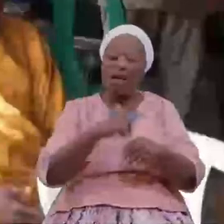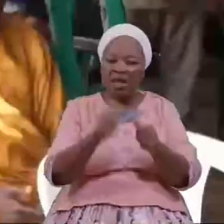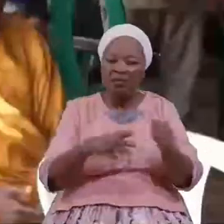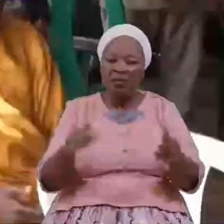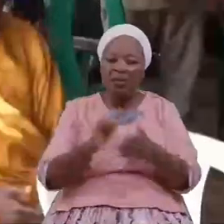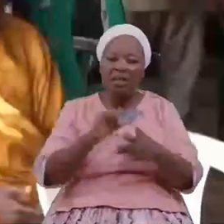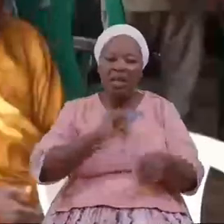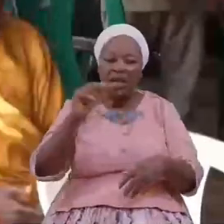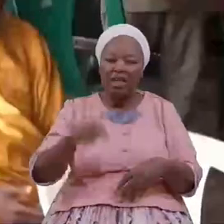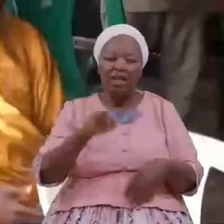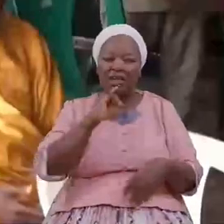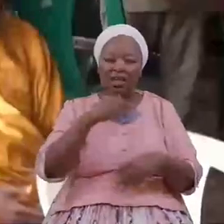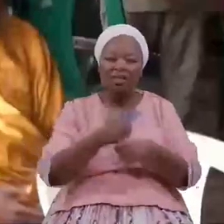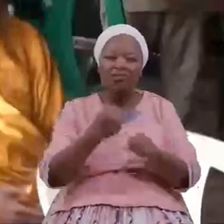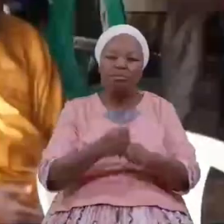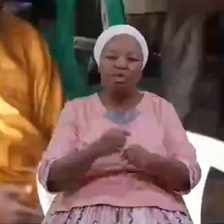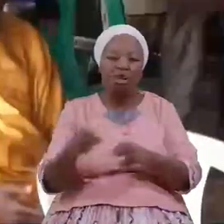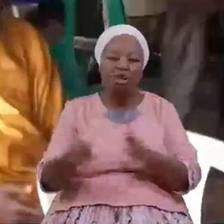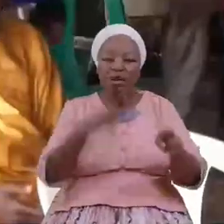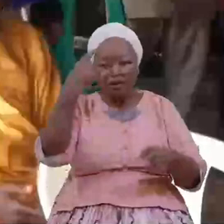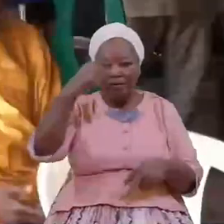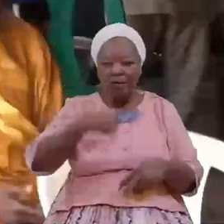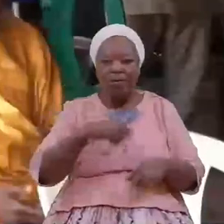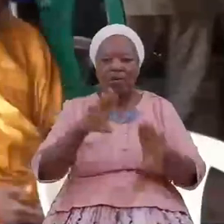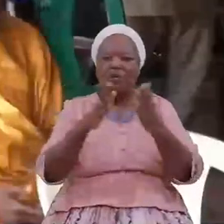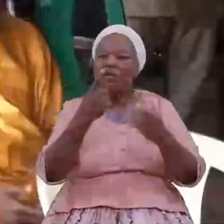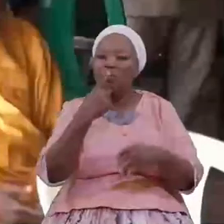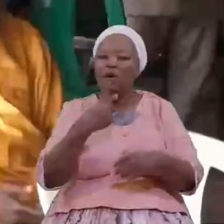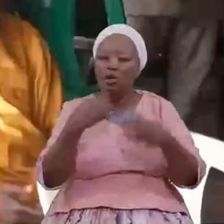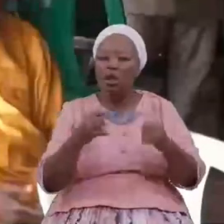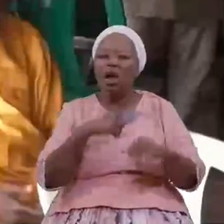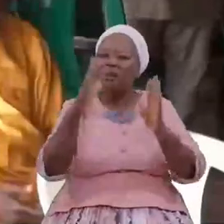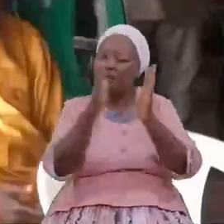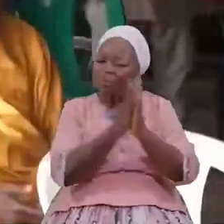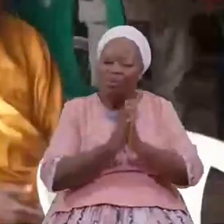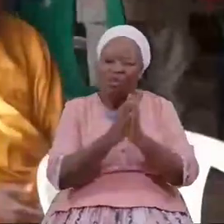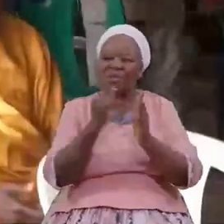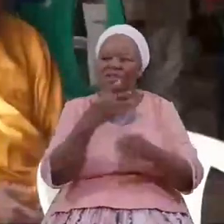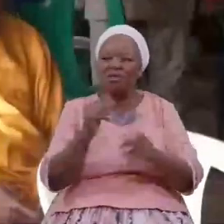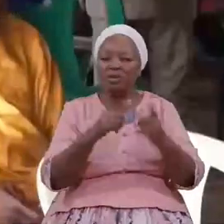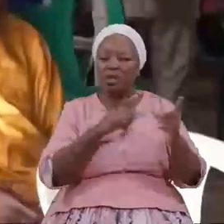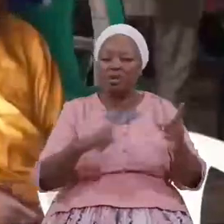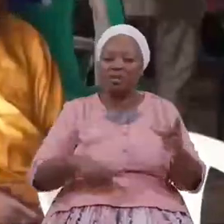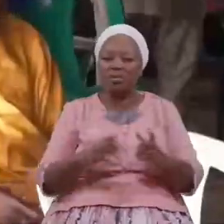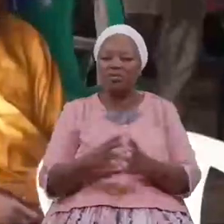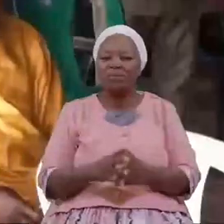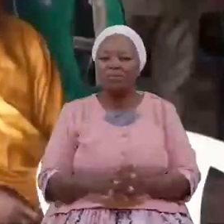j'ai besoin est rendu disponible pour moi. Ouvrez la bouche et priez le Seigneur.